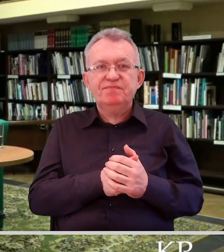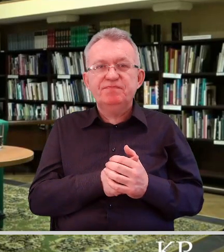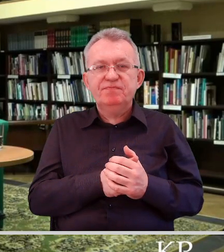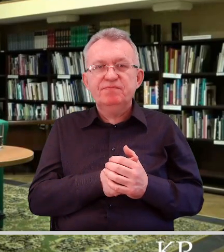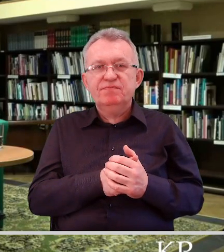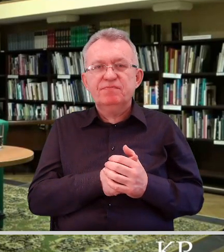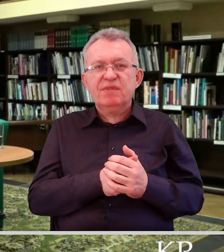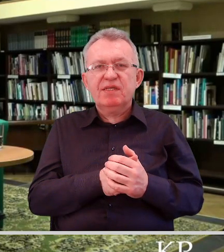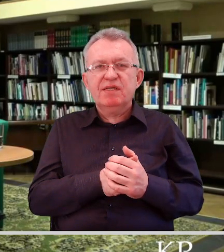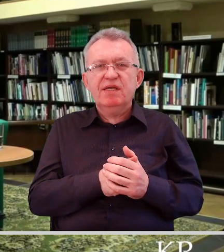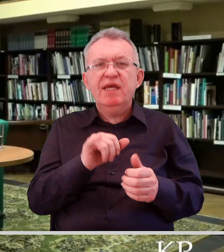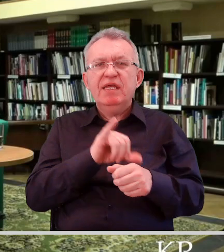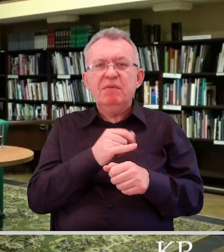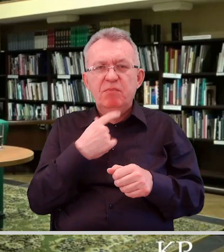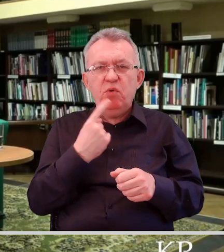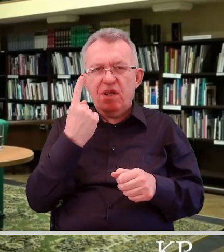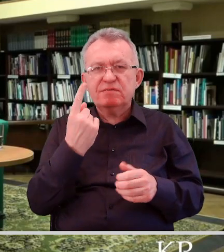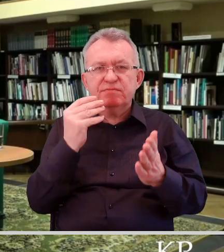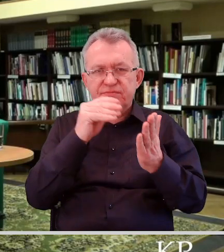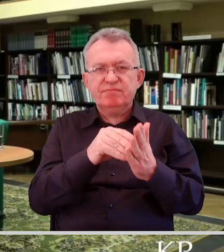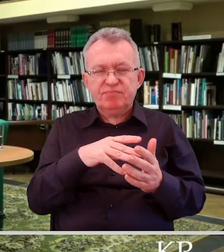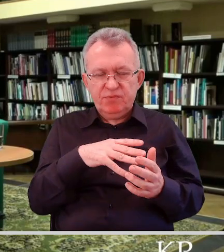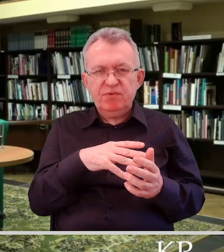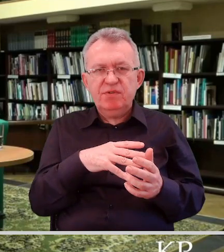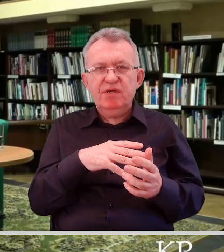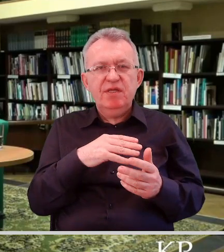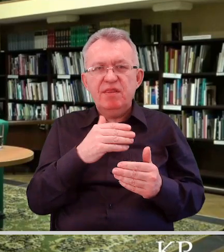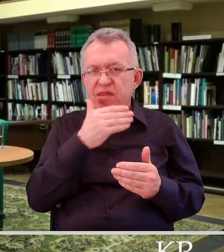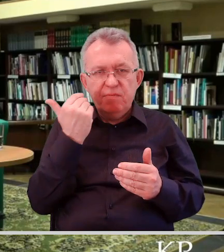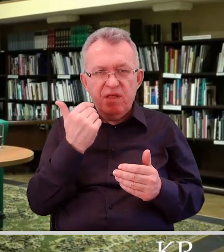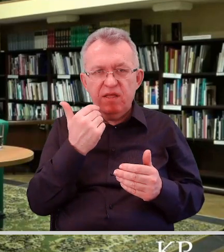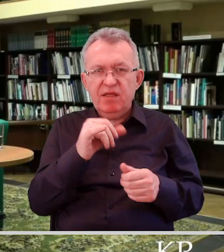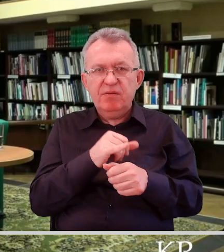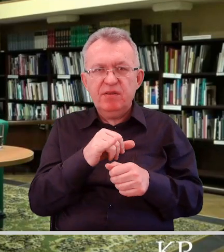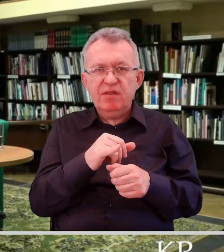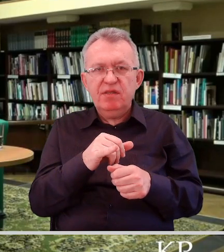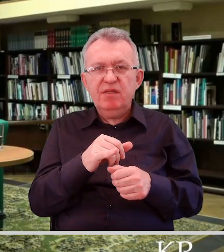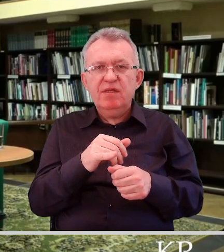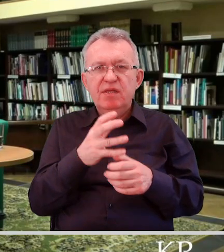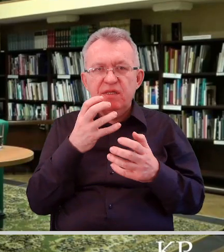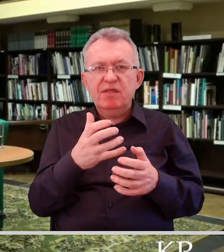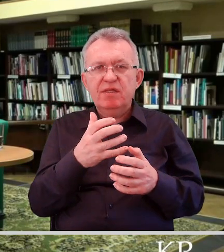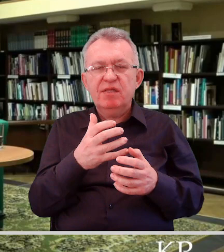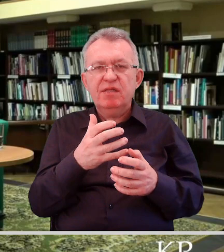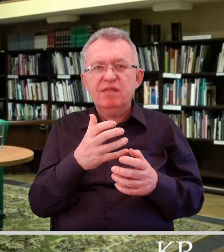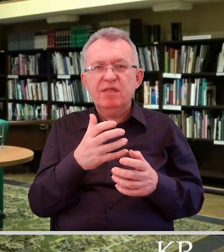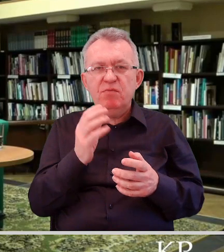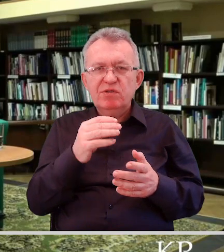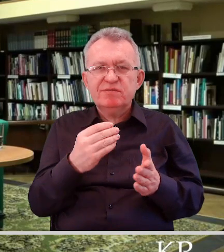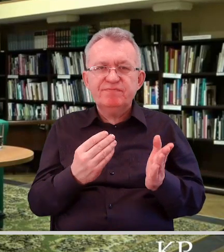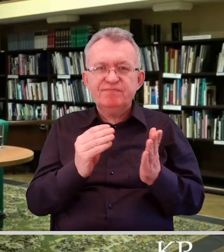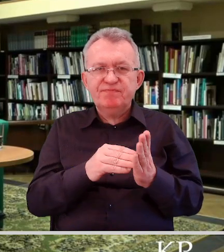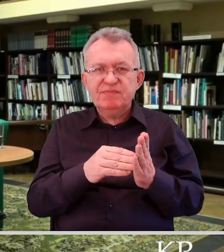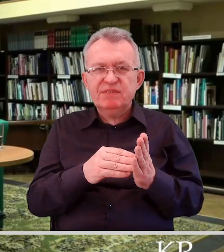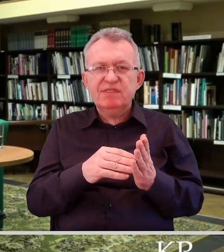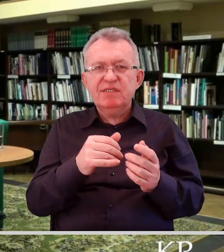raz gdzieś pojawiło, tak, ale... Nie ma. To ja ją chyba usiłowałam, chyba tak myślałam, czy by nie dopisać i chyba je